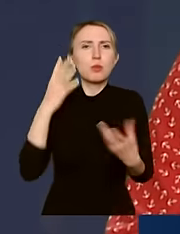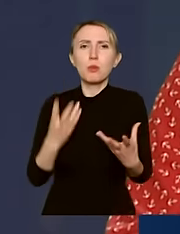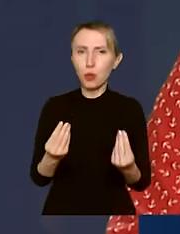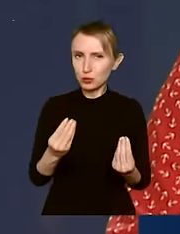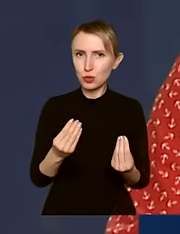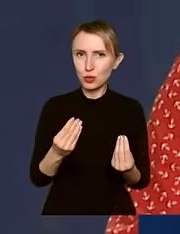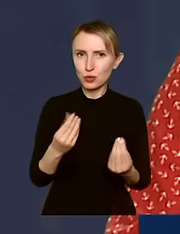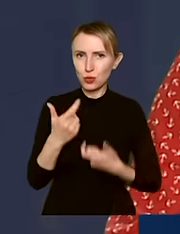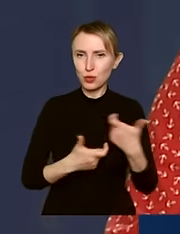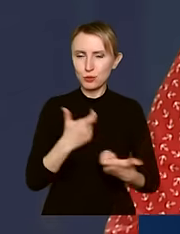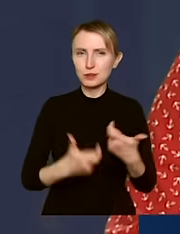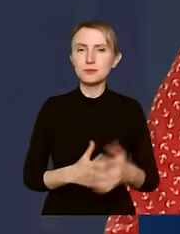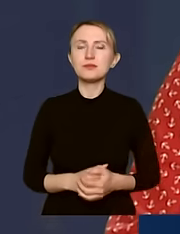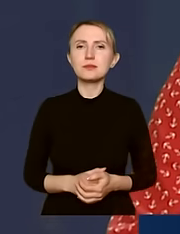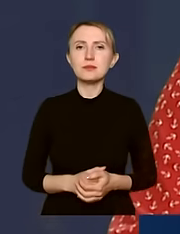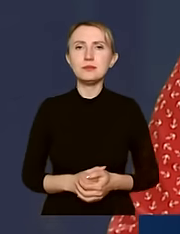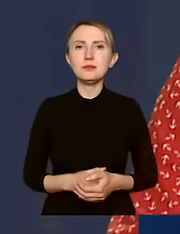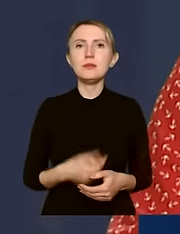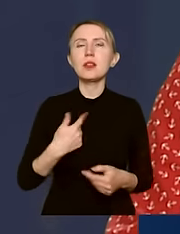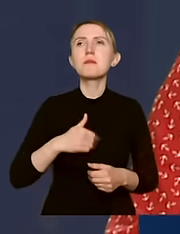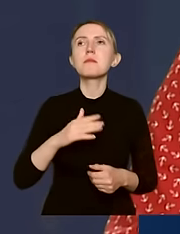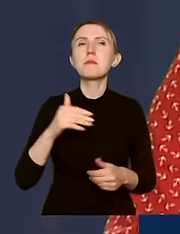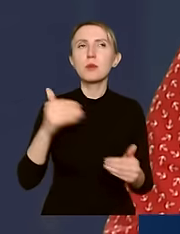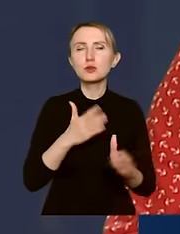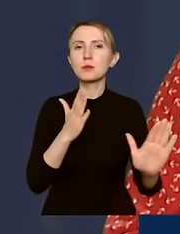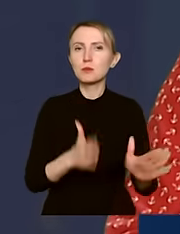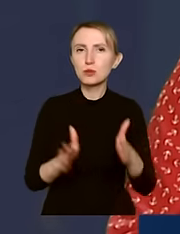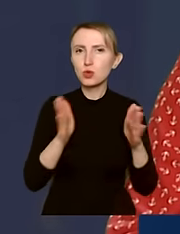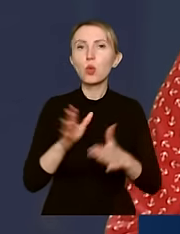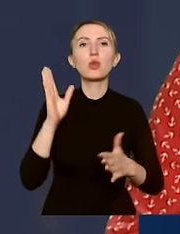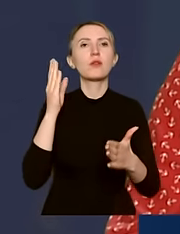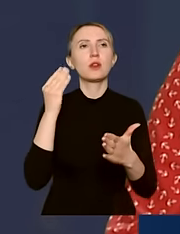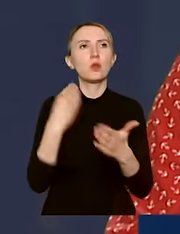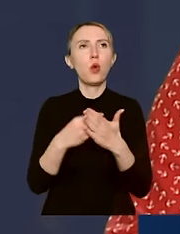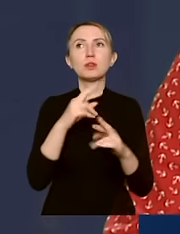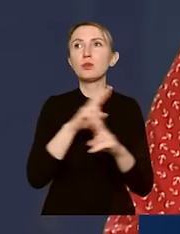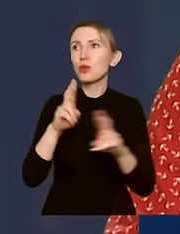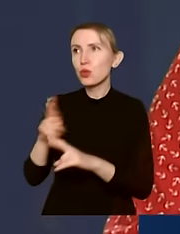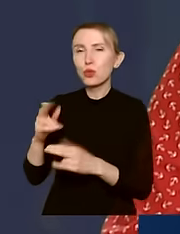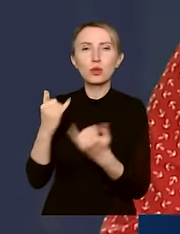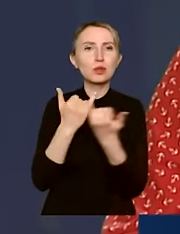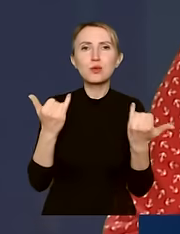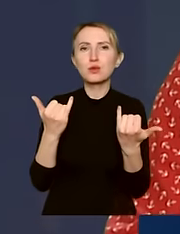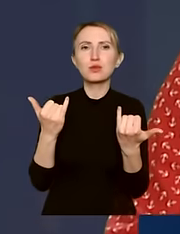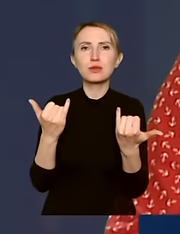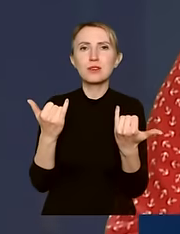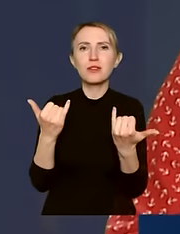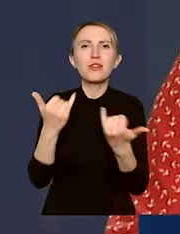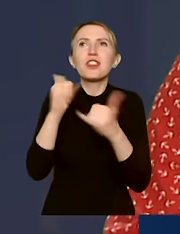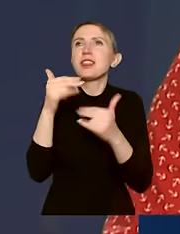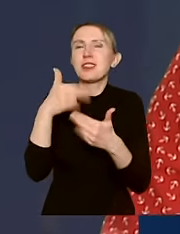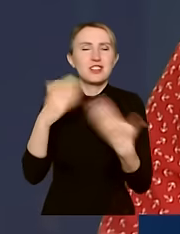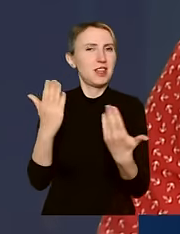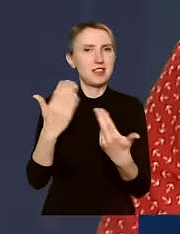to wprowadzać. Jesteśmy w stanie przygotować i kupić te produkty, które nam są potrzebne w innym dniu